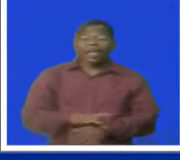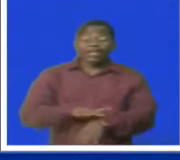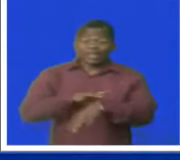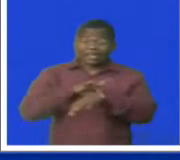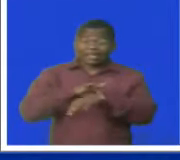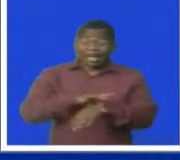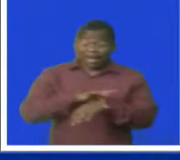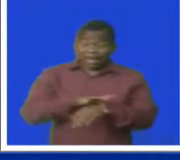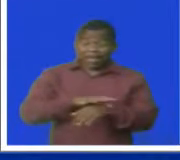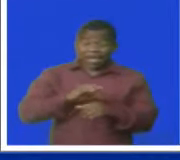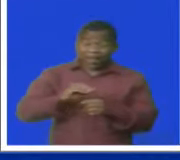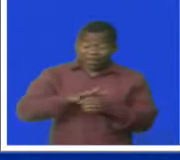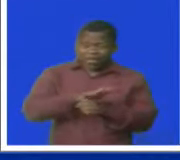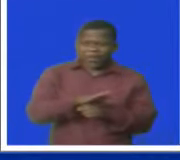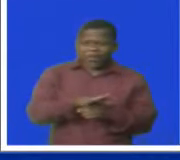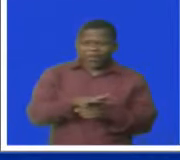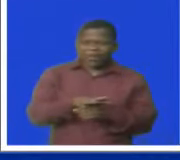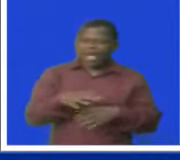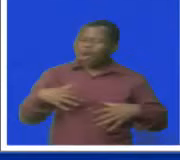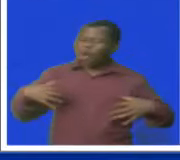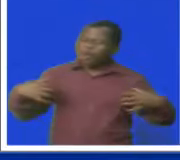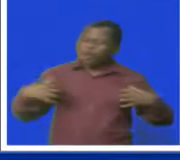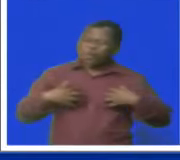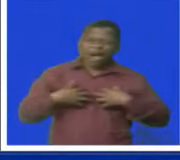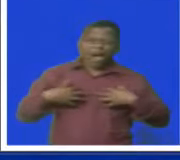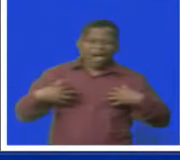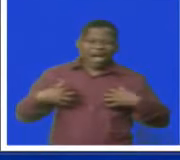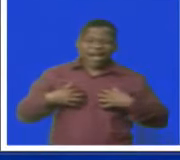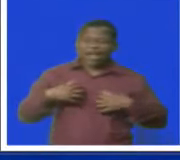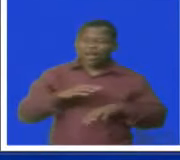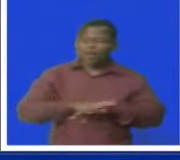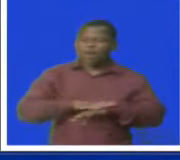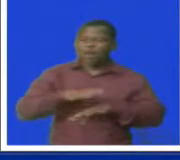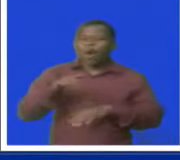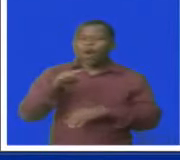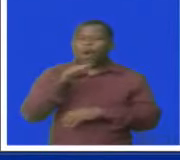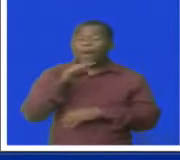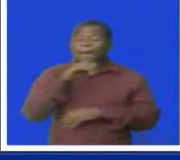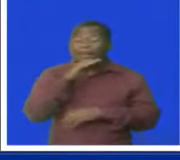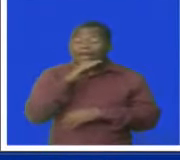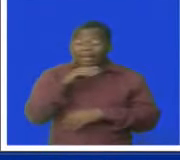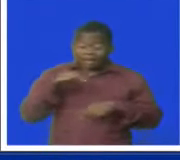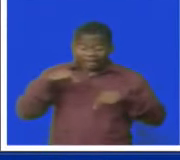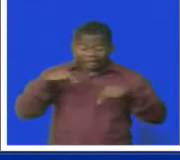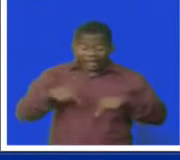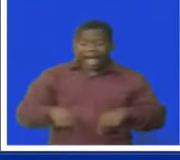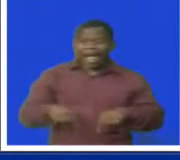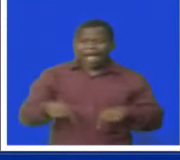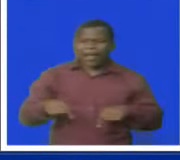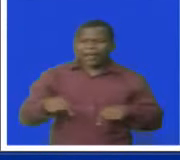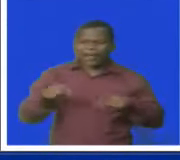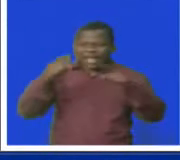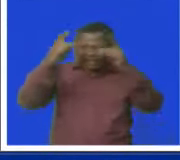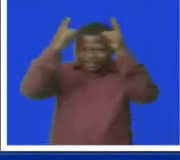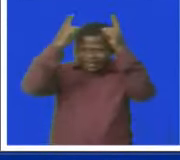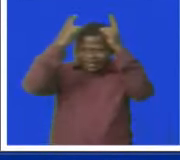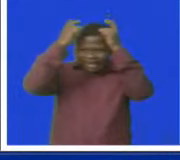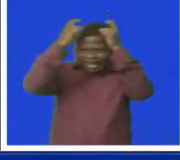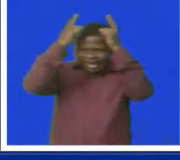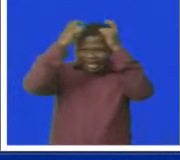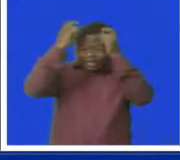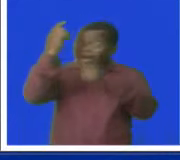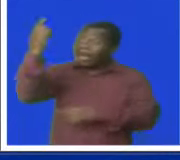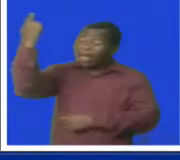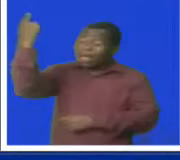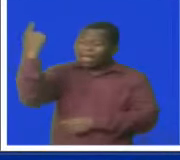Emhlabeni lowesihlini. Kwehle sathane kwatosimuka konke lesinako.